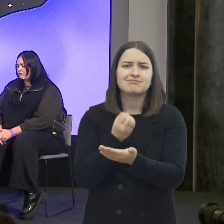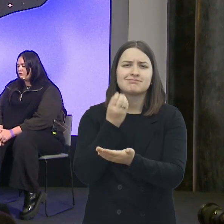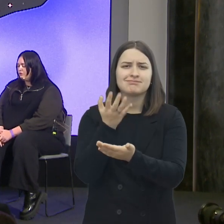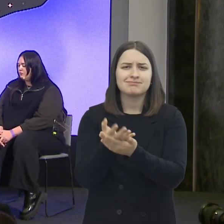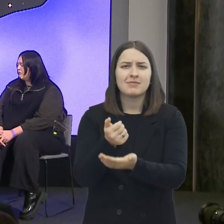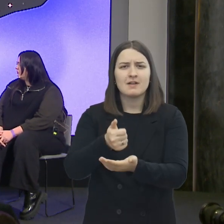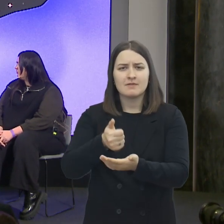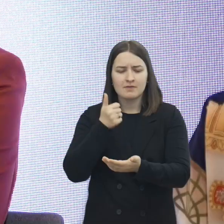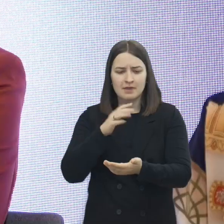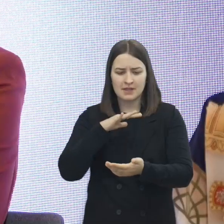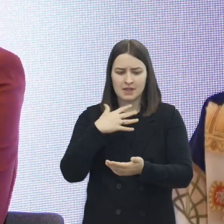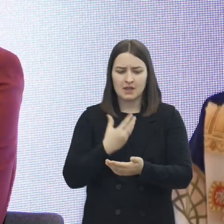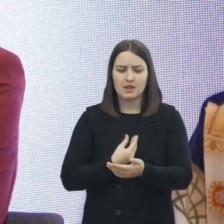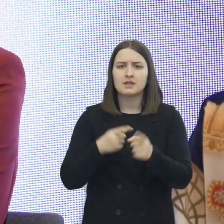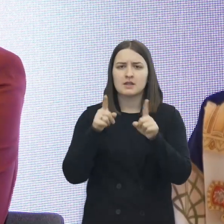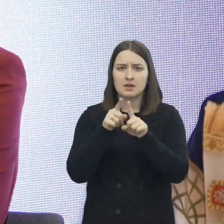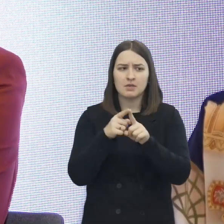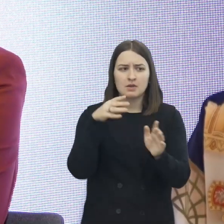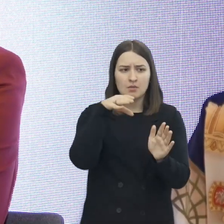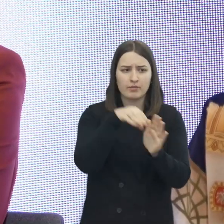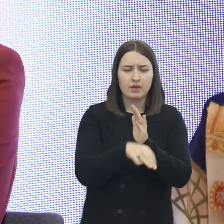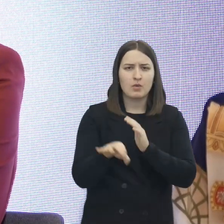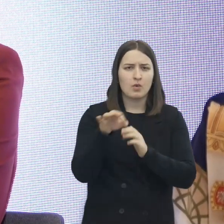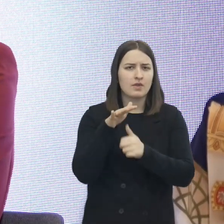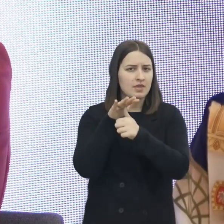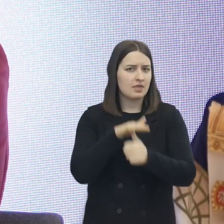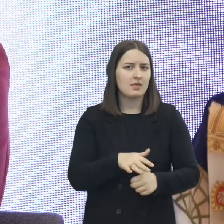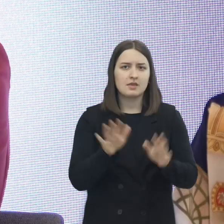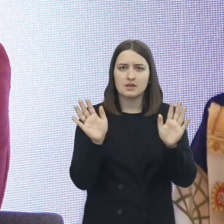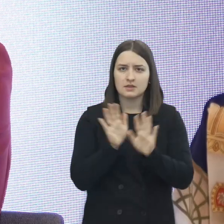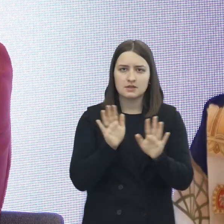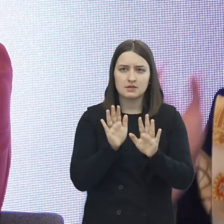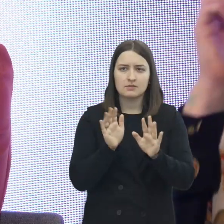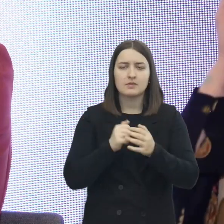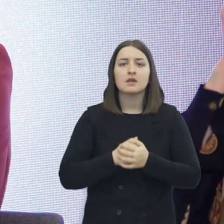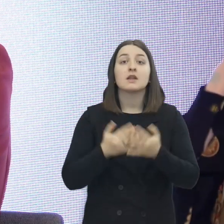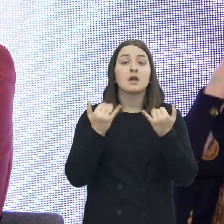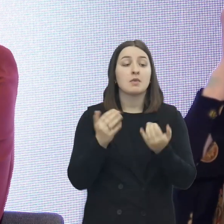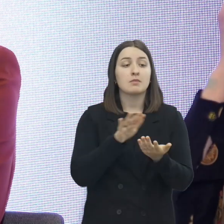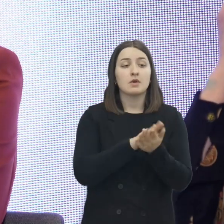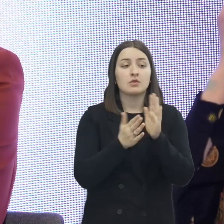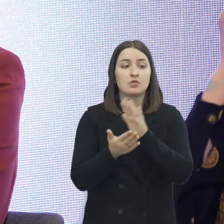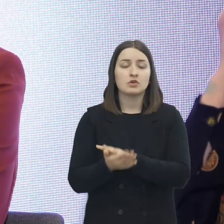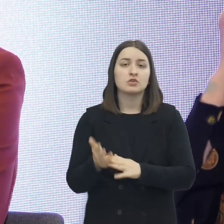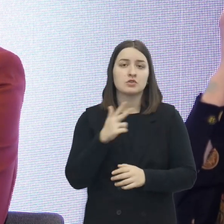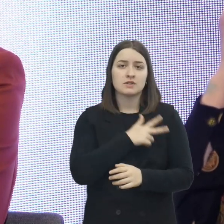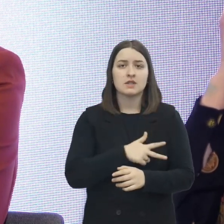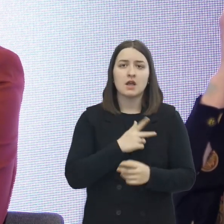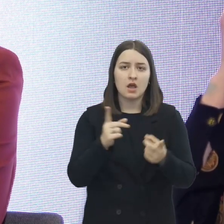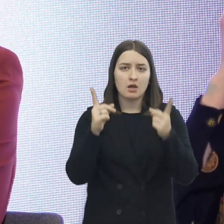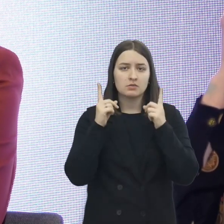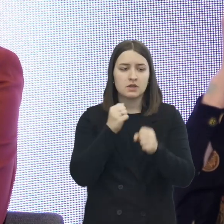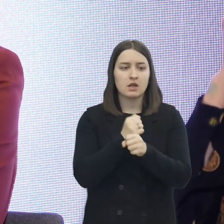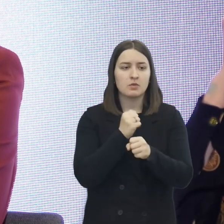raiškos pagrindai, kaip nediskriminavimo pagrindai. Dabar yra parengtas Socialinės apsaugos ir darbo ministerijos įstatymo projektas,